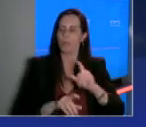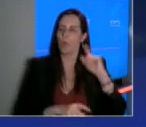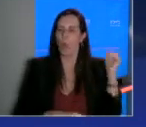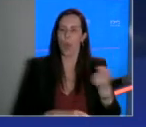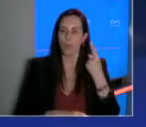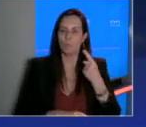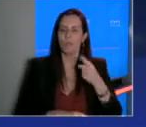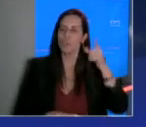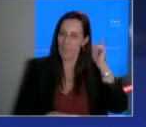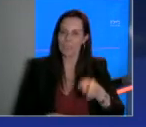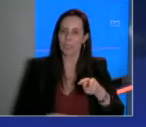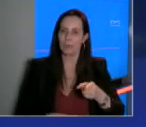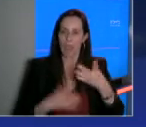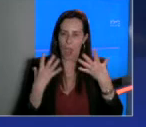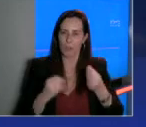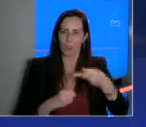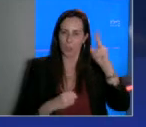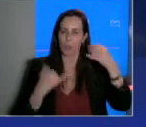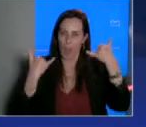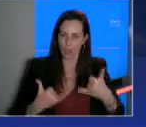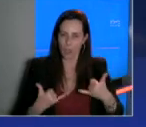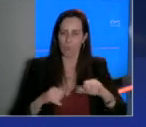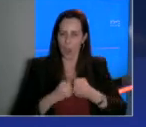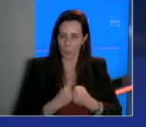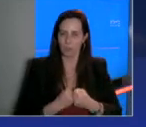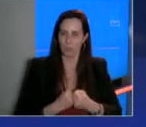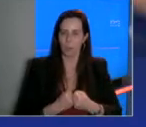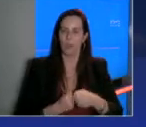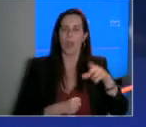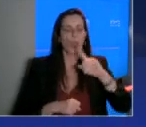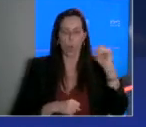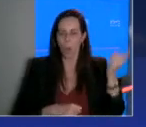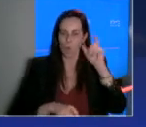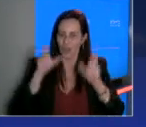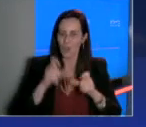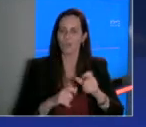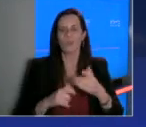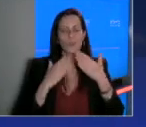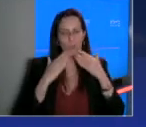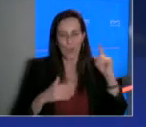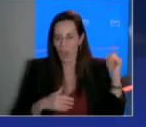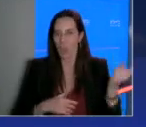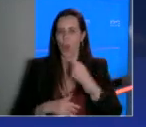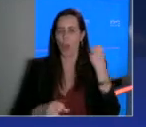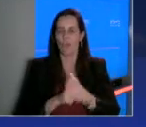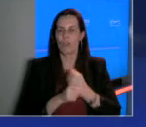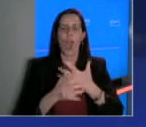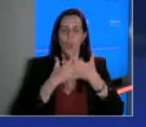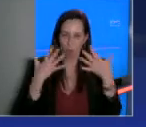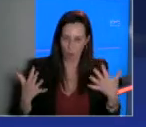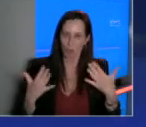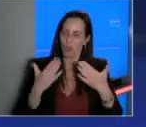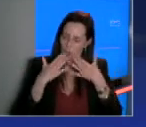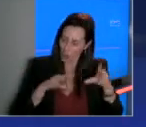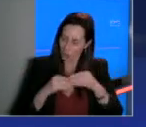מן כלל, שצריכים את זה הרבה יותר בימים כאלו משברים. מישל, כל האנשים בקונטרול, אני רוצה להודות לכל העבודה הגדולה.